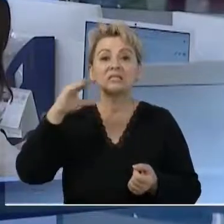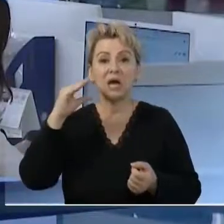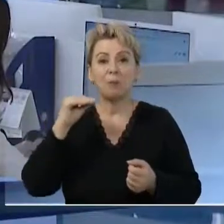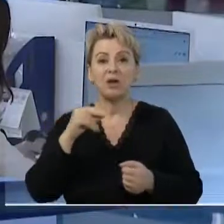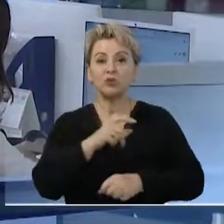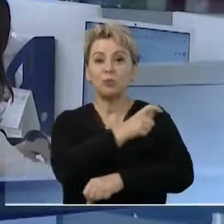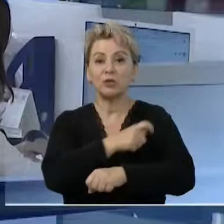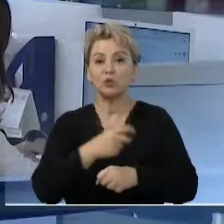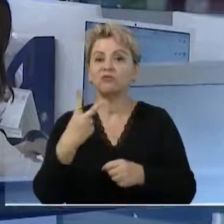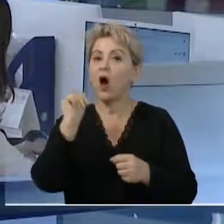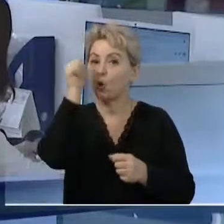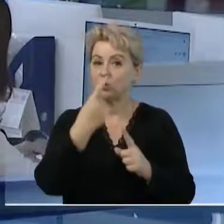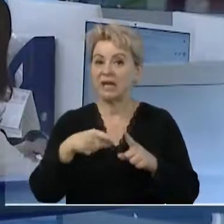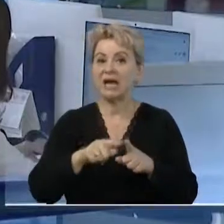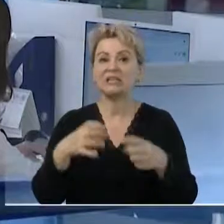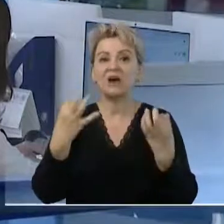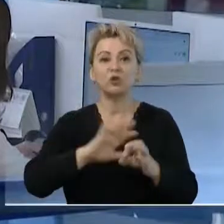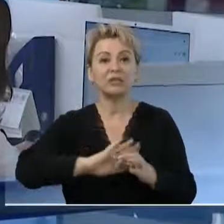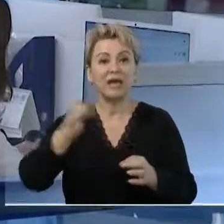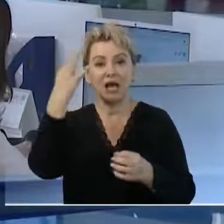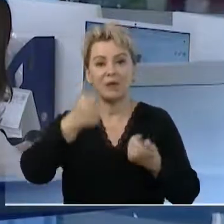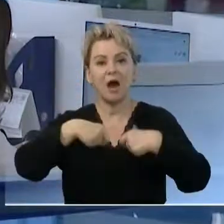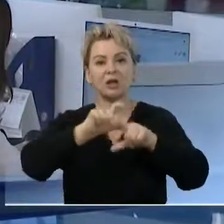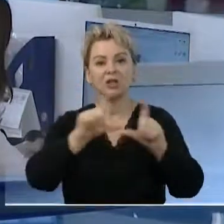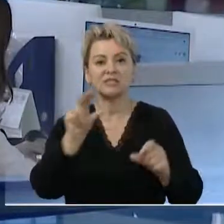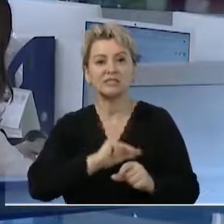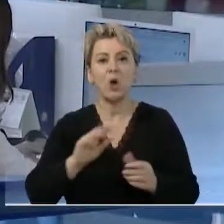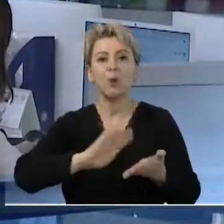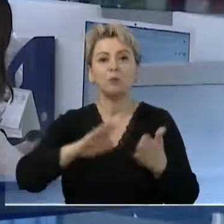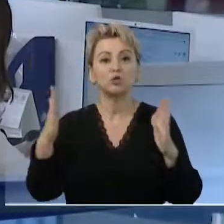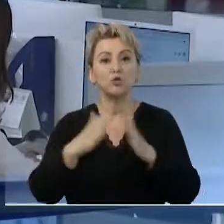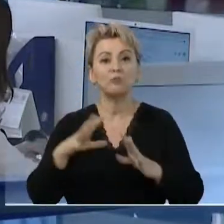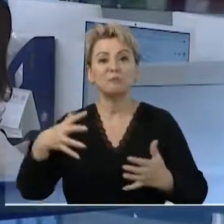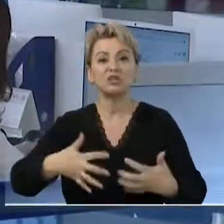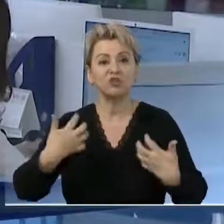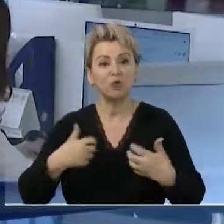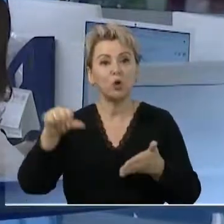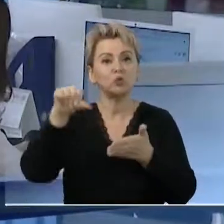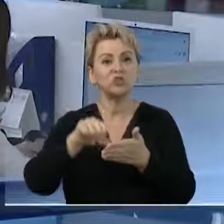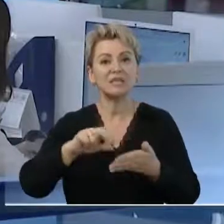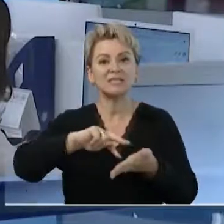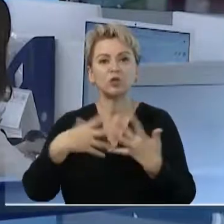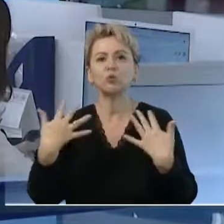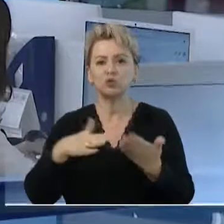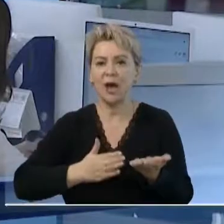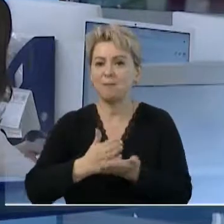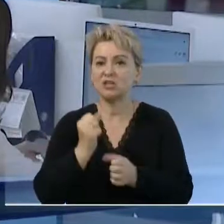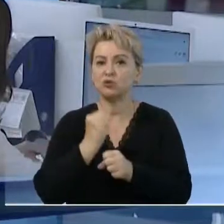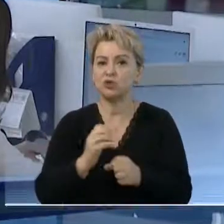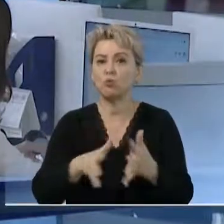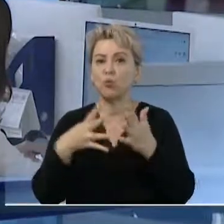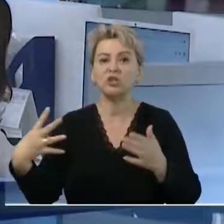Собачьему патрулю 2 года. Эта автономная некоммерческая организация работает с бездомными животными. Участники проекта уже стерилизовали